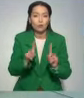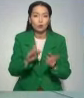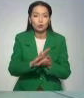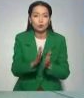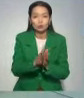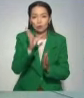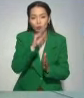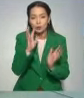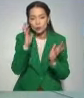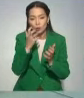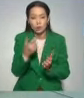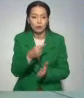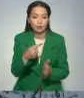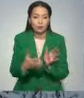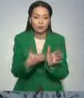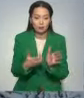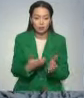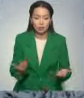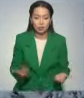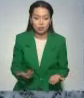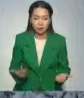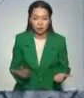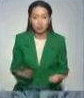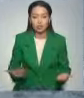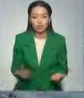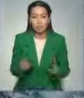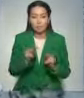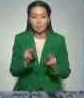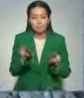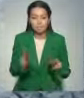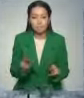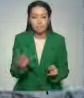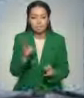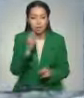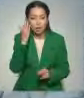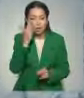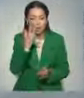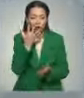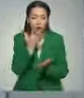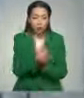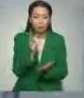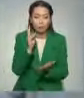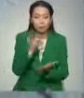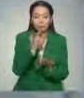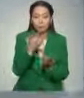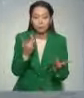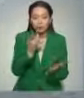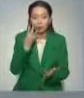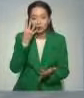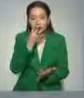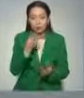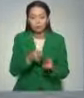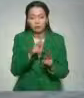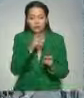к серьезному дефициту жилья жительница Петропавловска Дарья пышмынцева мечтает о собственном жилье последние четыре года